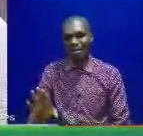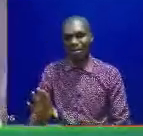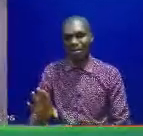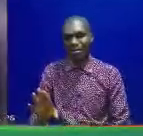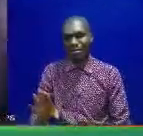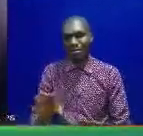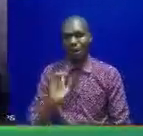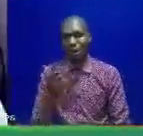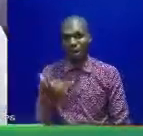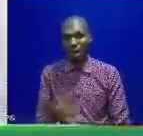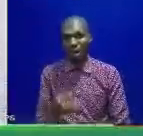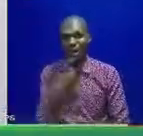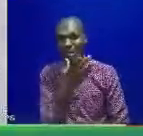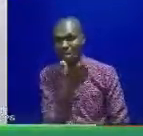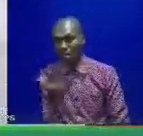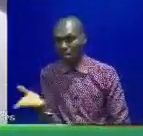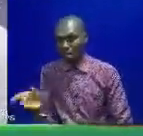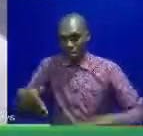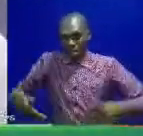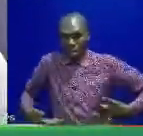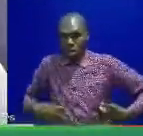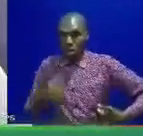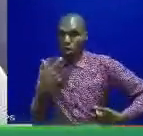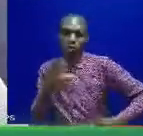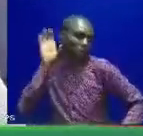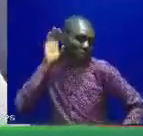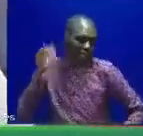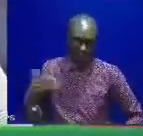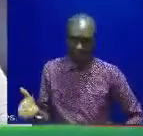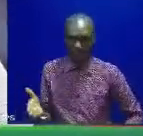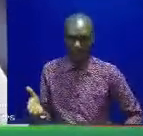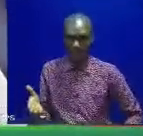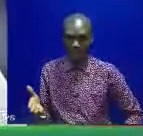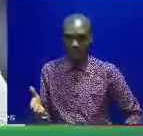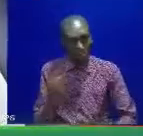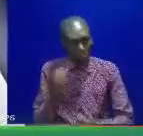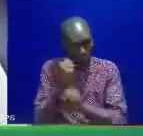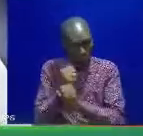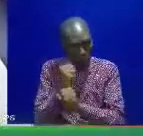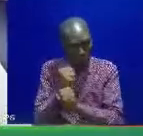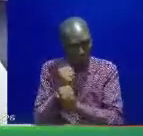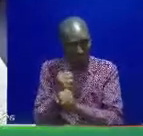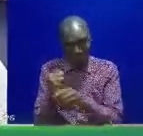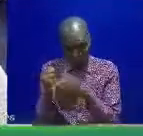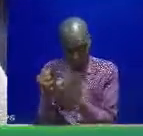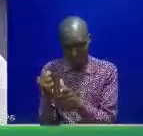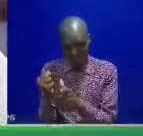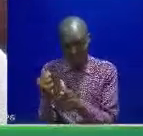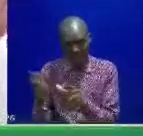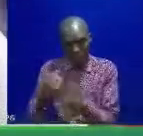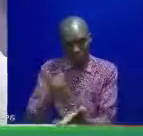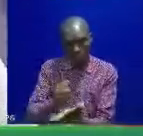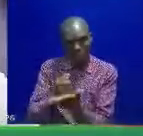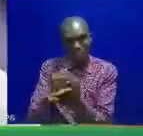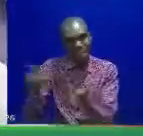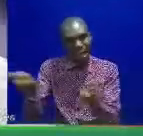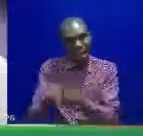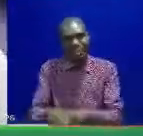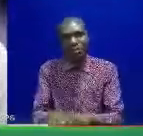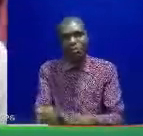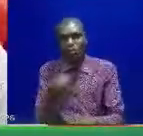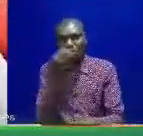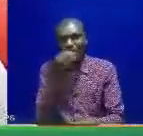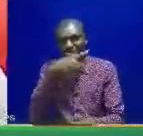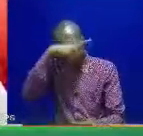egondonaro jo kwane raba sa ba mintu bari bantegere te mambiri tukuria rero tiga tokole gasia magoka itu elinde to konye ne kero kuria kigali kiao